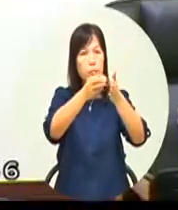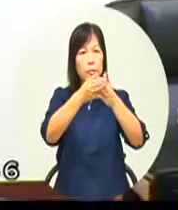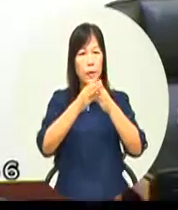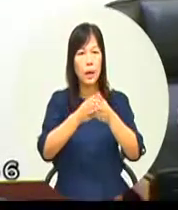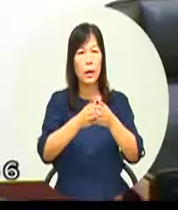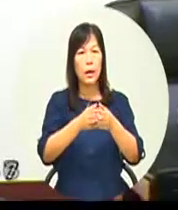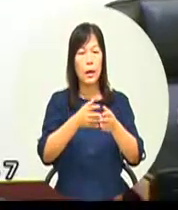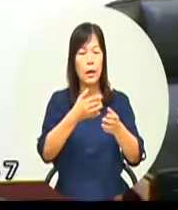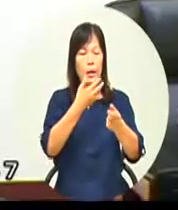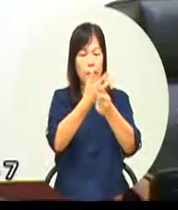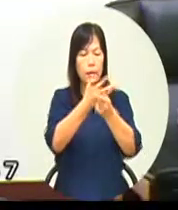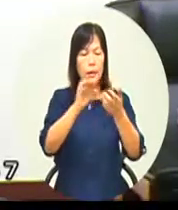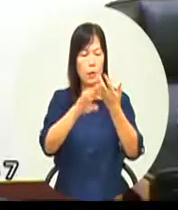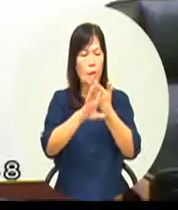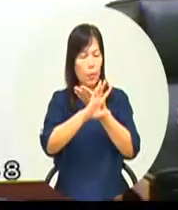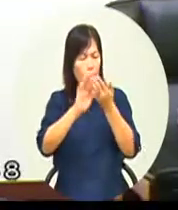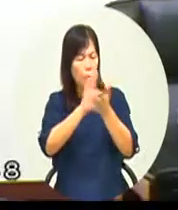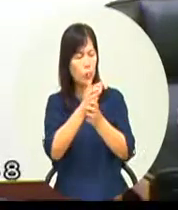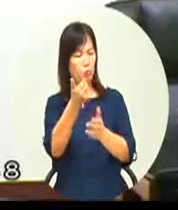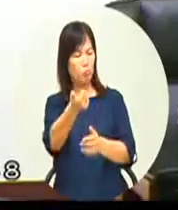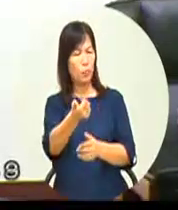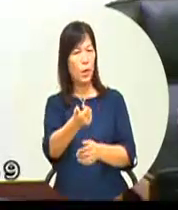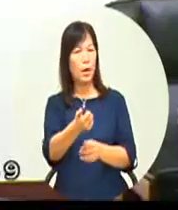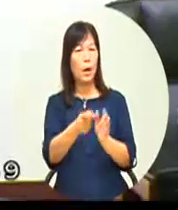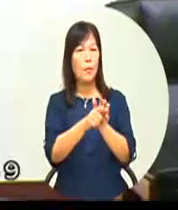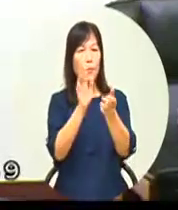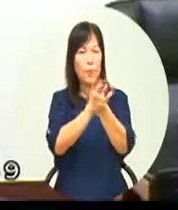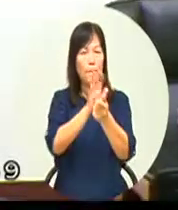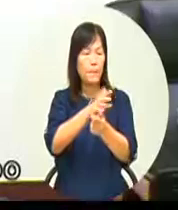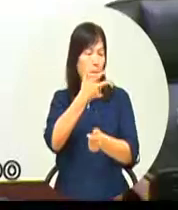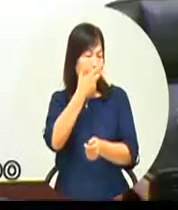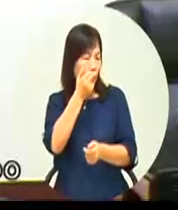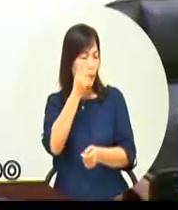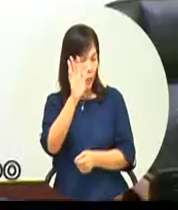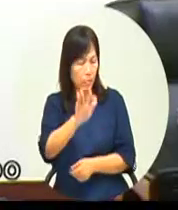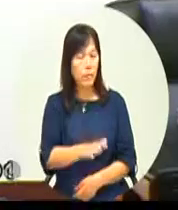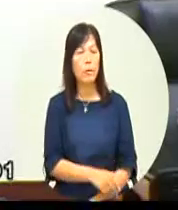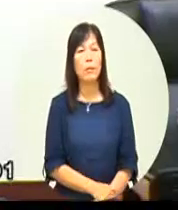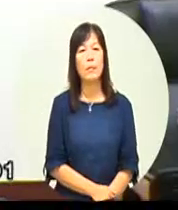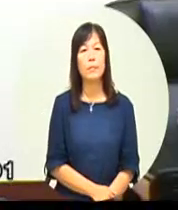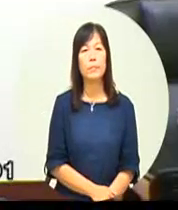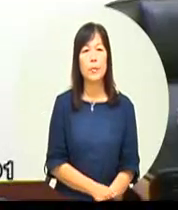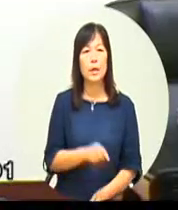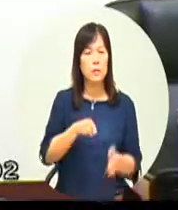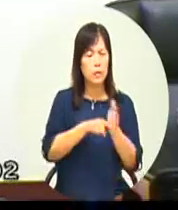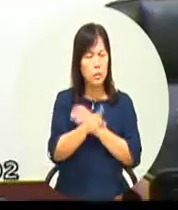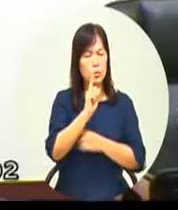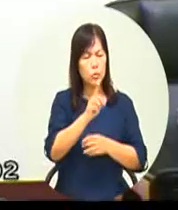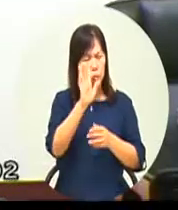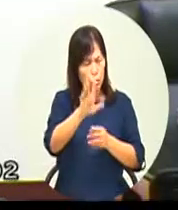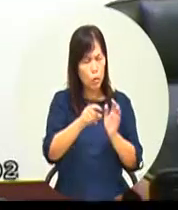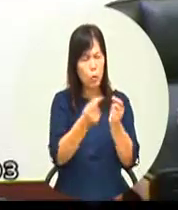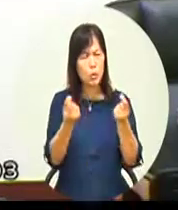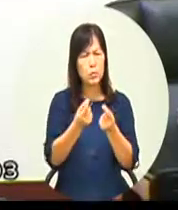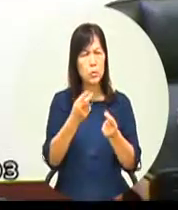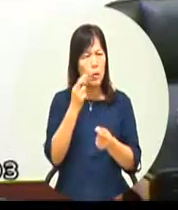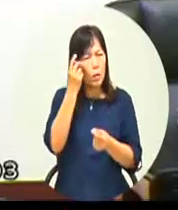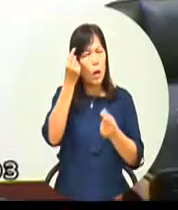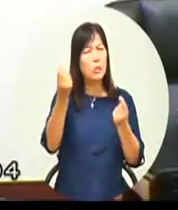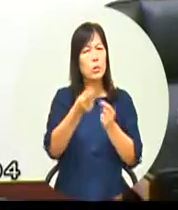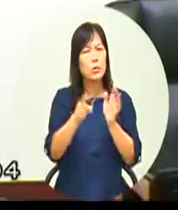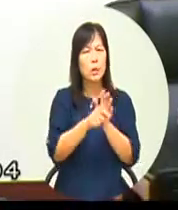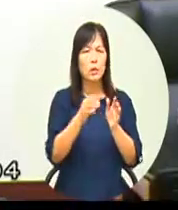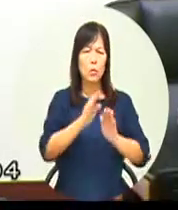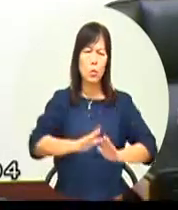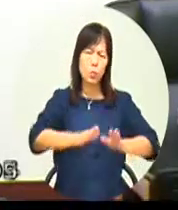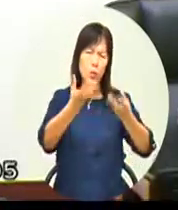们的观光环境更友善。其实这问题也是一再在讲啦，那但是感觉也没有比较长足的进